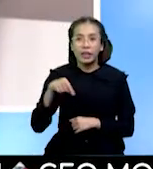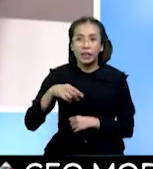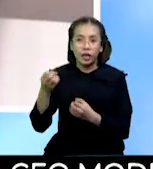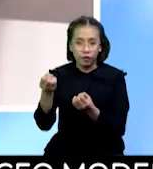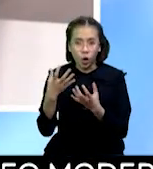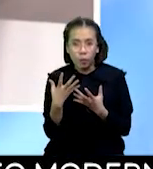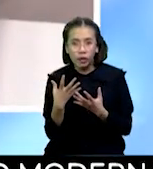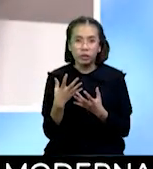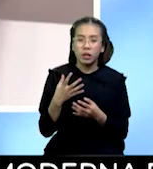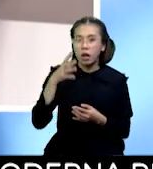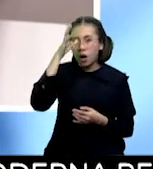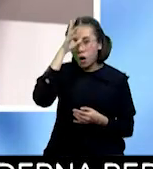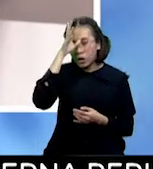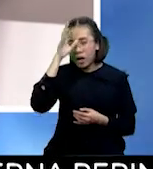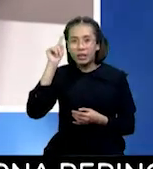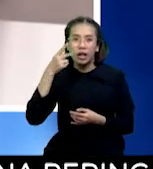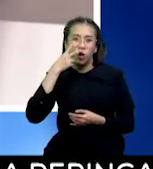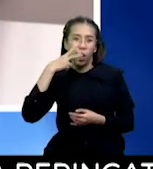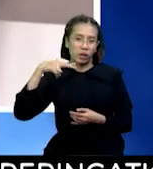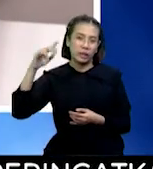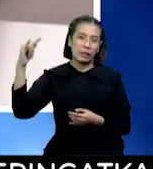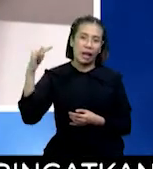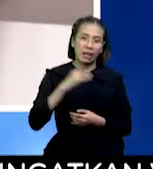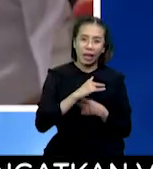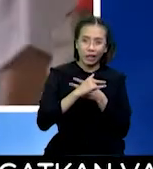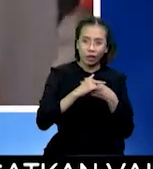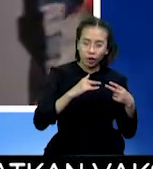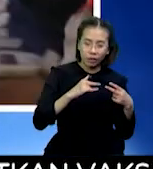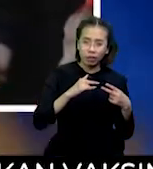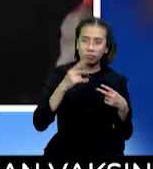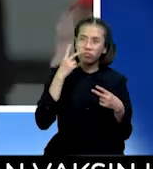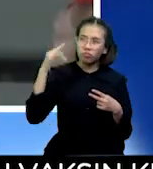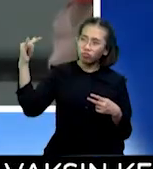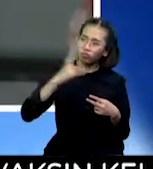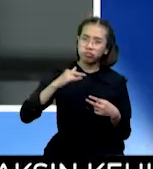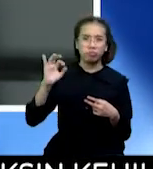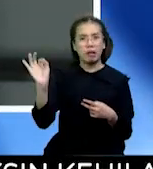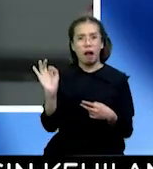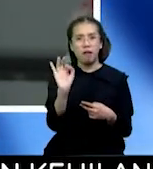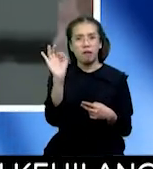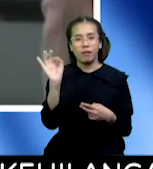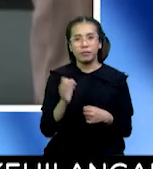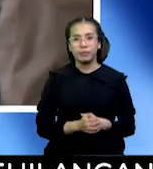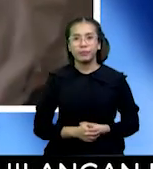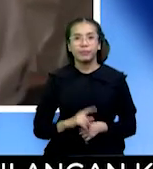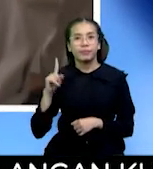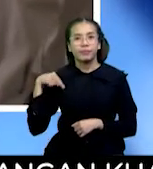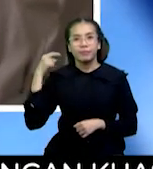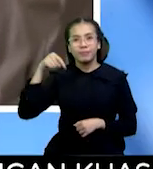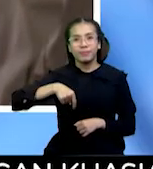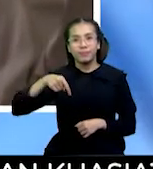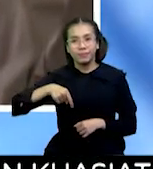ada kedatangan internasional baik itu WNA maupun WNI dari 11 negara yang dilarang tersebut. Dan hingga hari ini